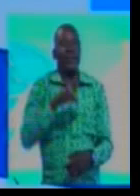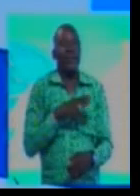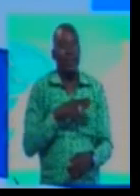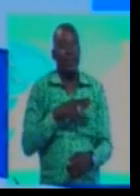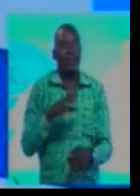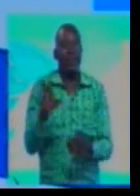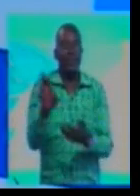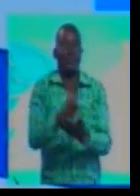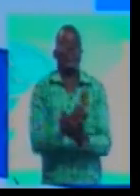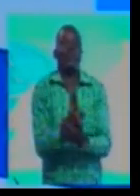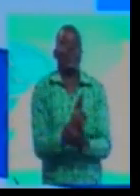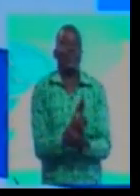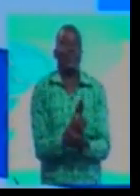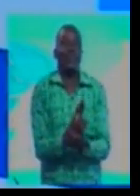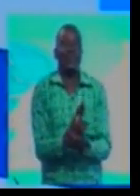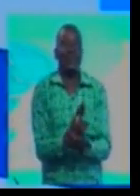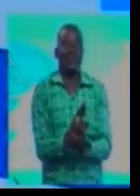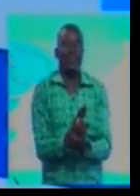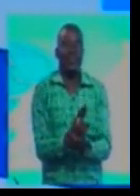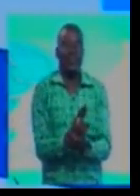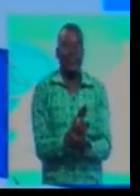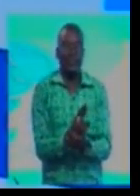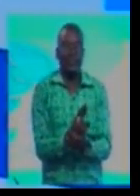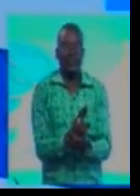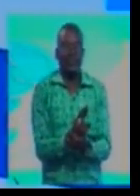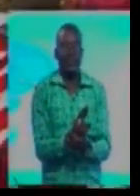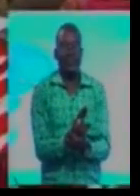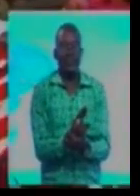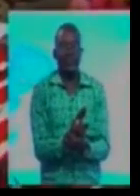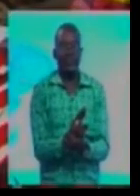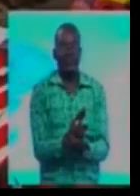point avec Roger Kam et Maïmouna Traoré.